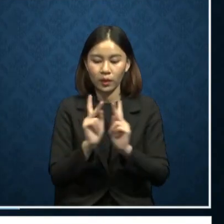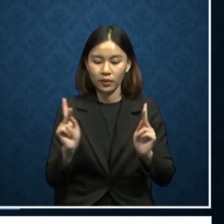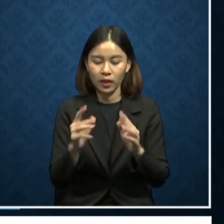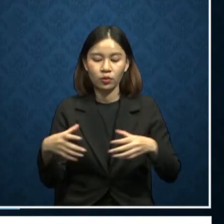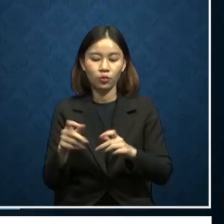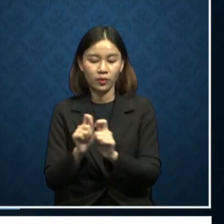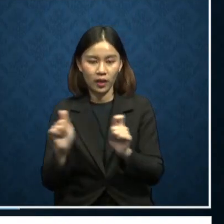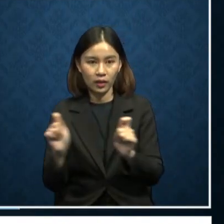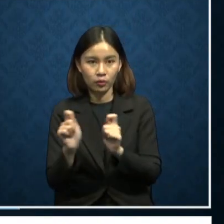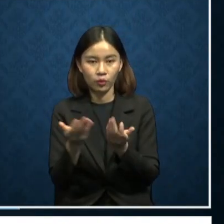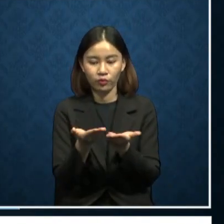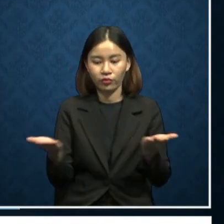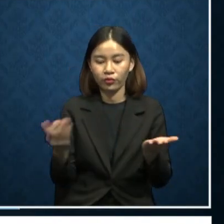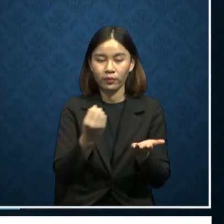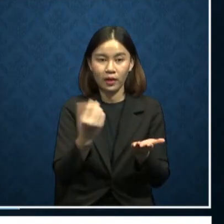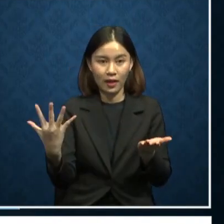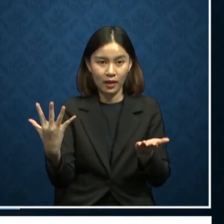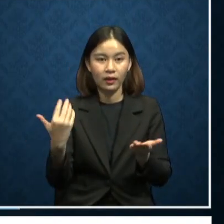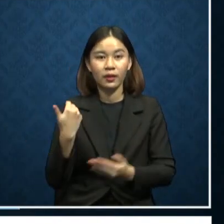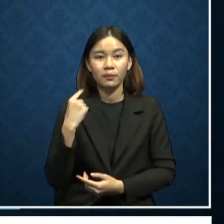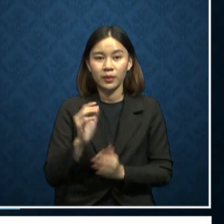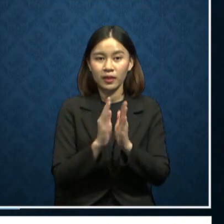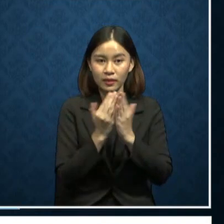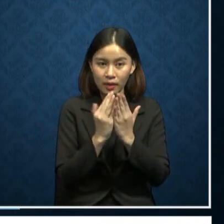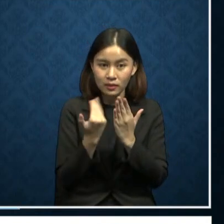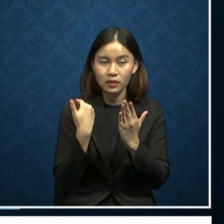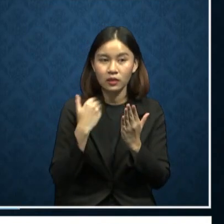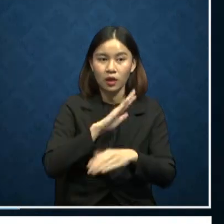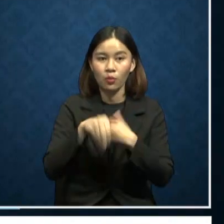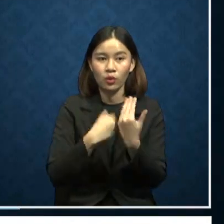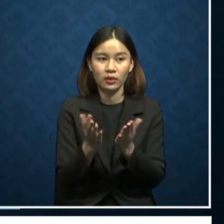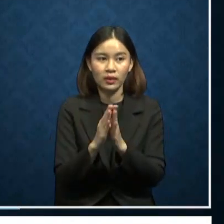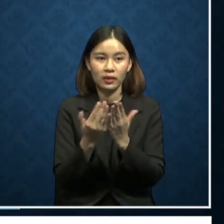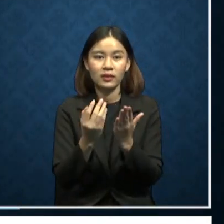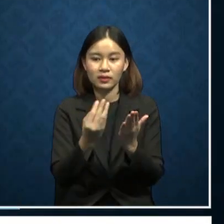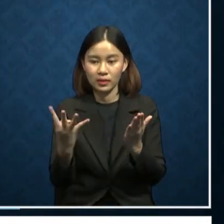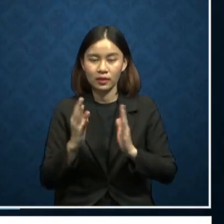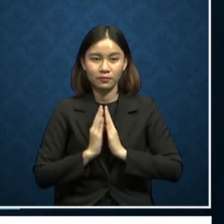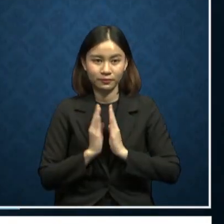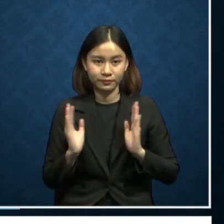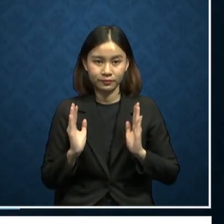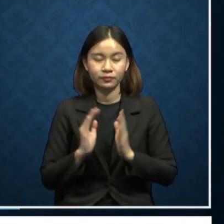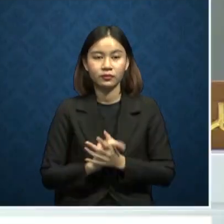อนุกรรมาธิการจำนวน 5เล่มนะคะมีหนังสือประกอบอีกจำนวน 4เล่มที่เกี่ยวข้องค่ะขอบพระคุณค่ะ